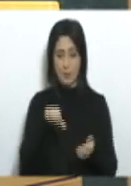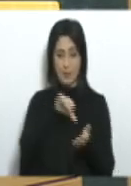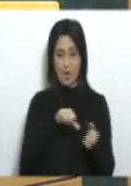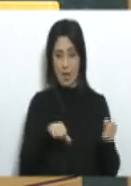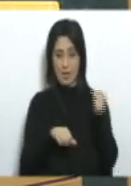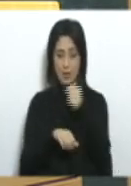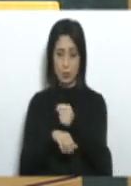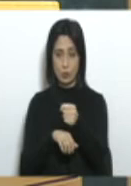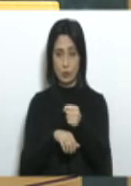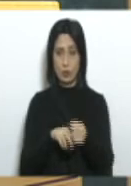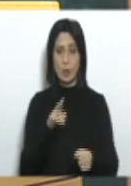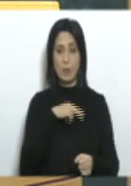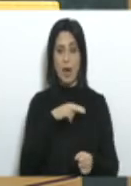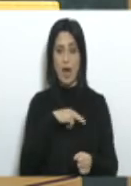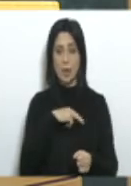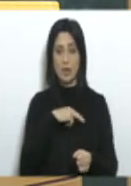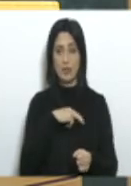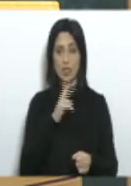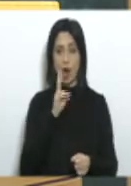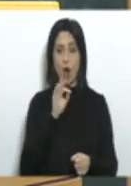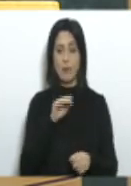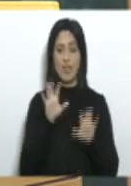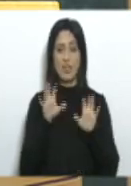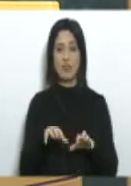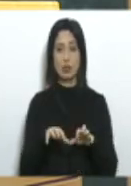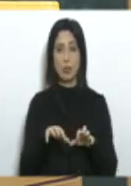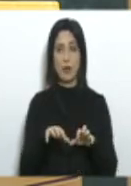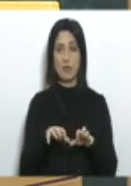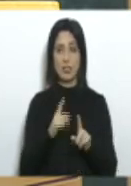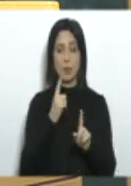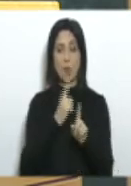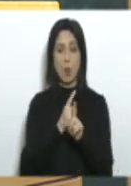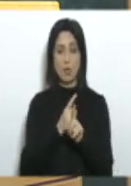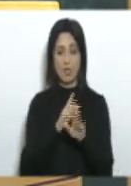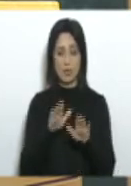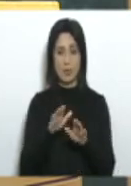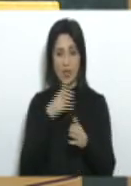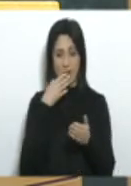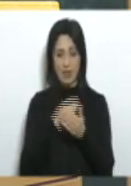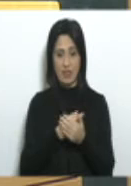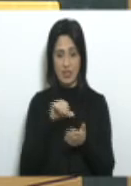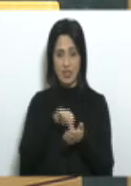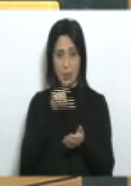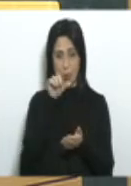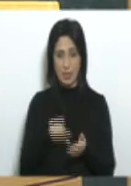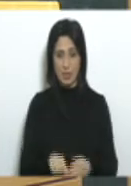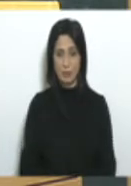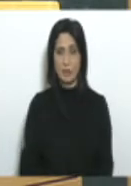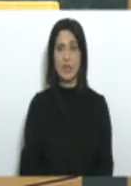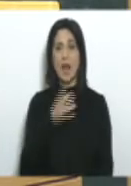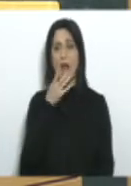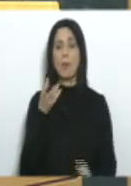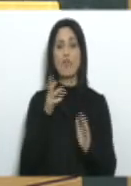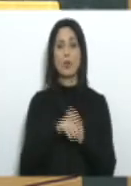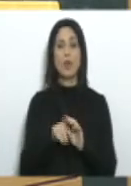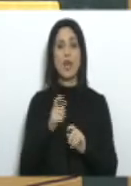წარადგინოს პარლამენტის კომიტეტის თავმჯდომარის მოადგილის პოზიციაზე თავის წარმომადგენელი. ამავდროულად,